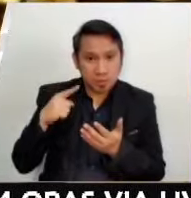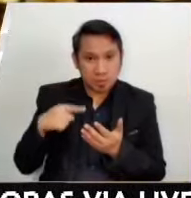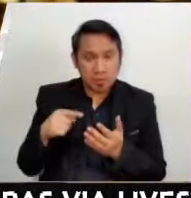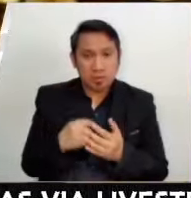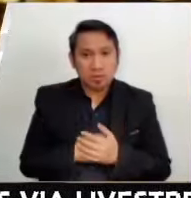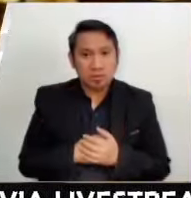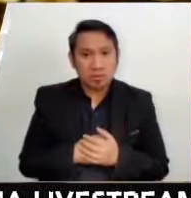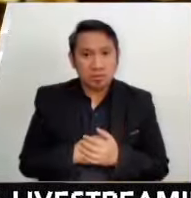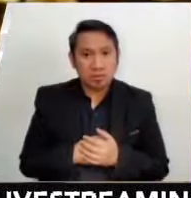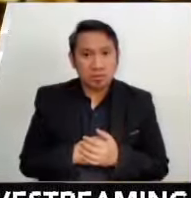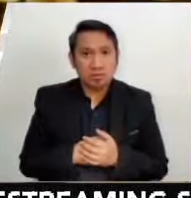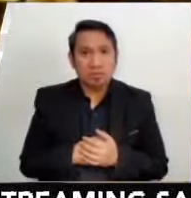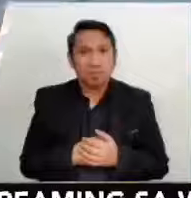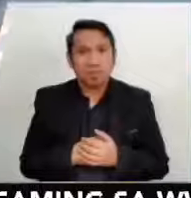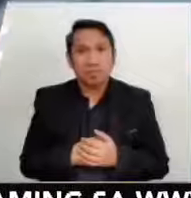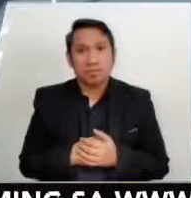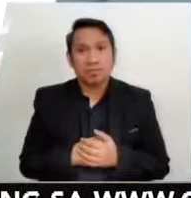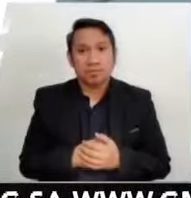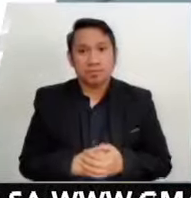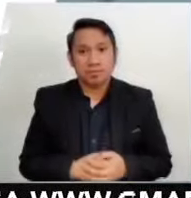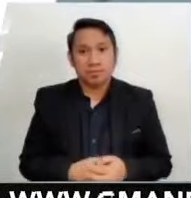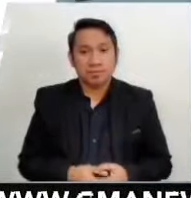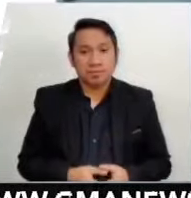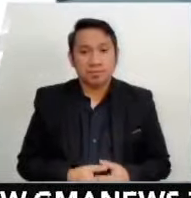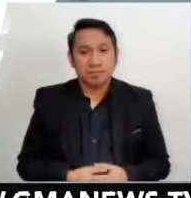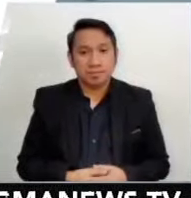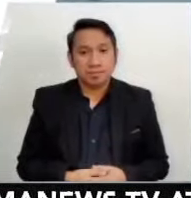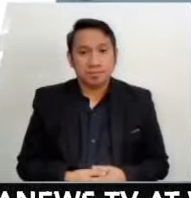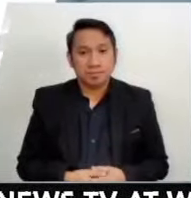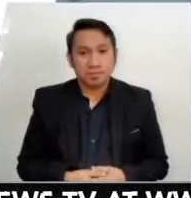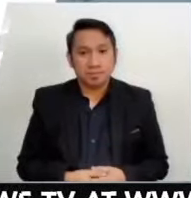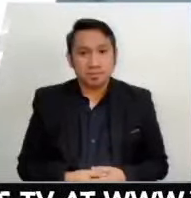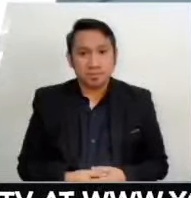year Talagang wala Pebrero